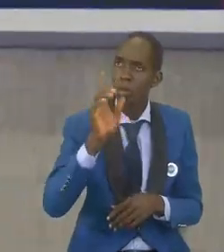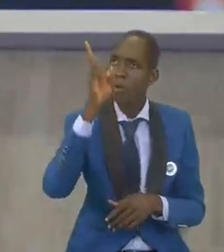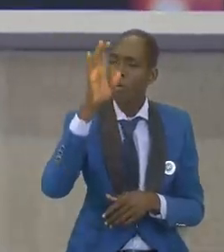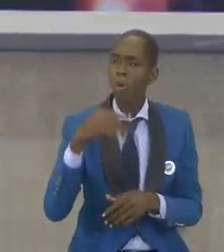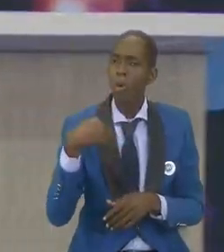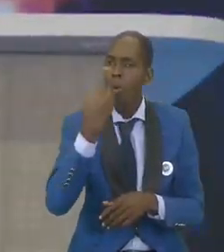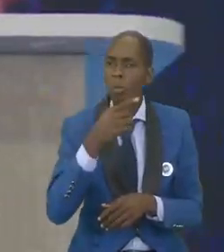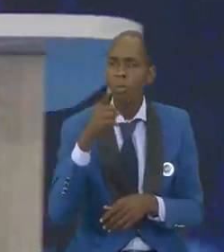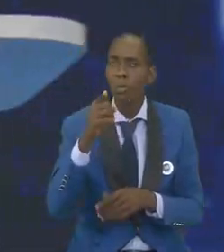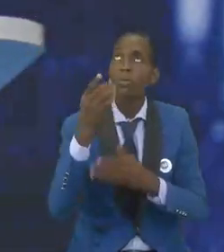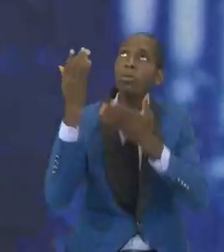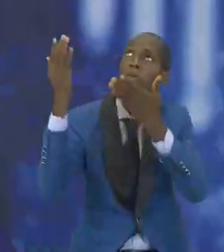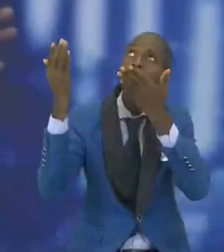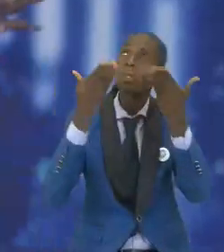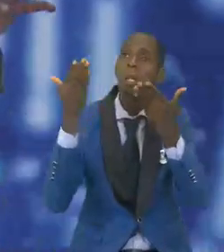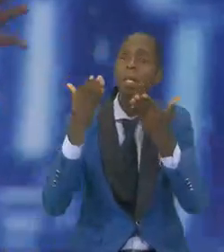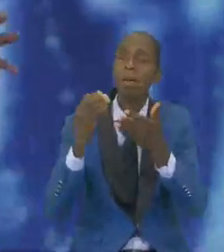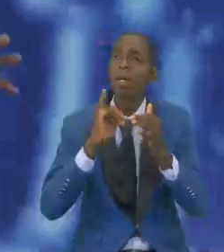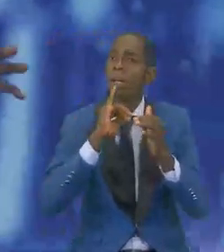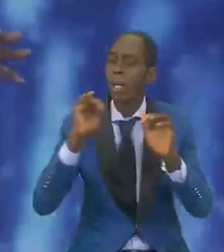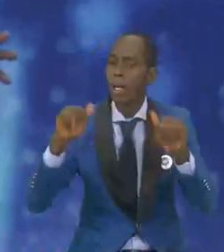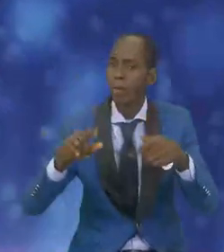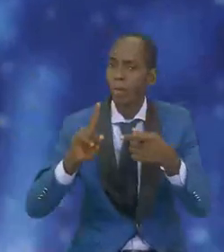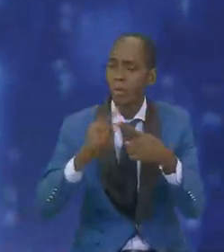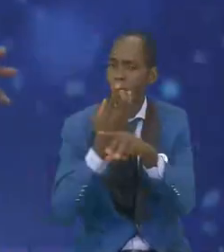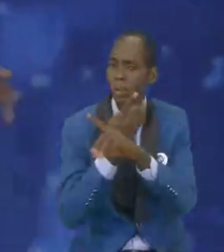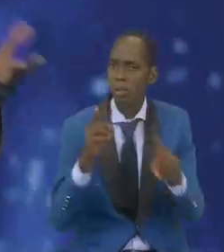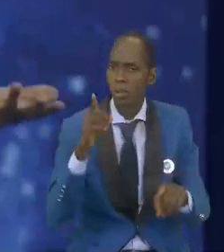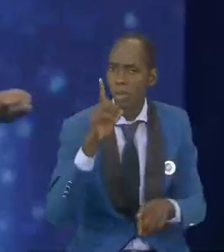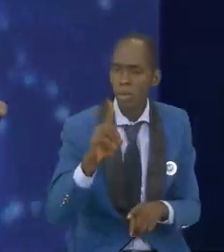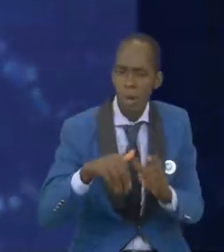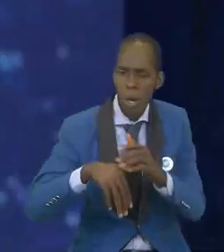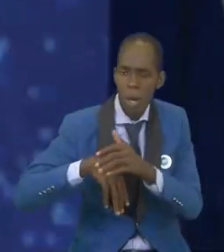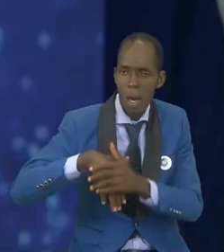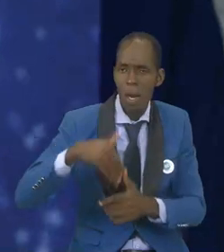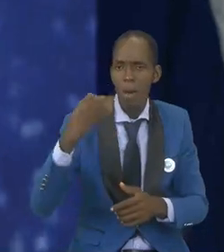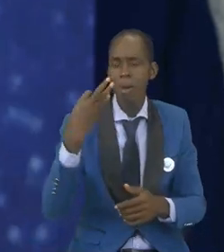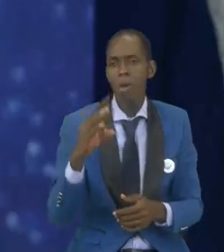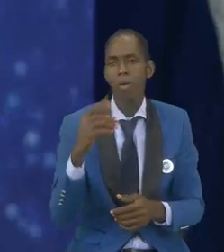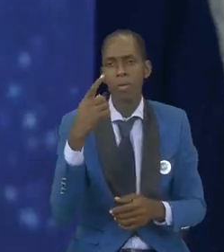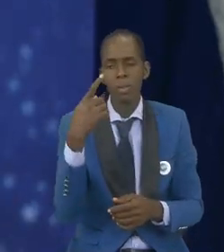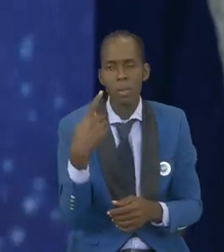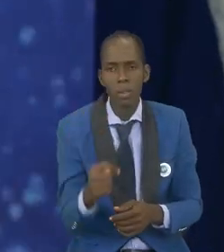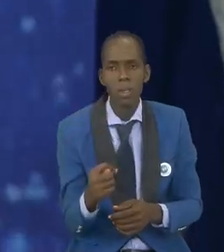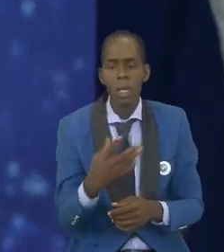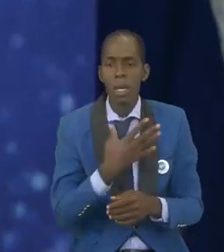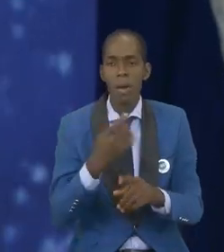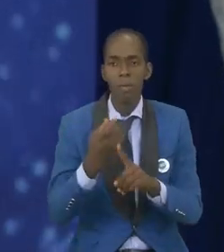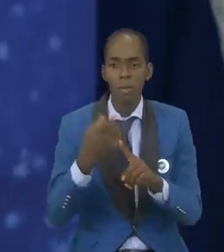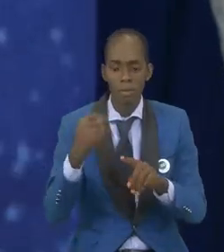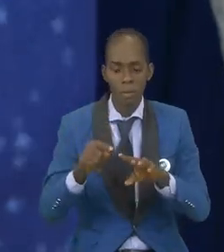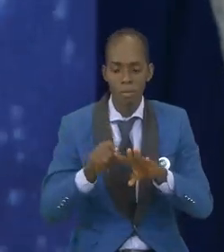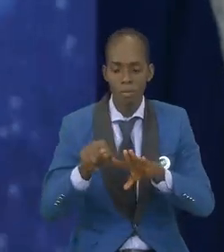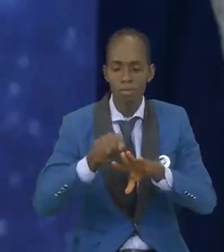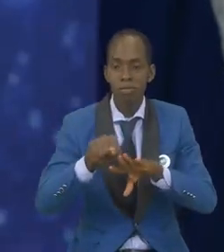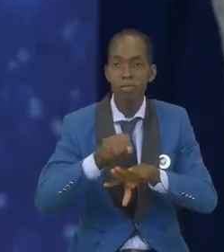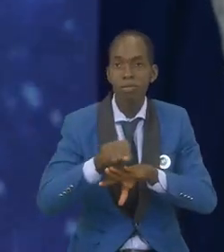ton Dieu que tu sais avec persévérance a-t-il pu te délivrer des lions